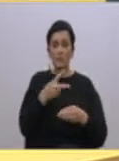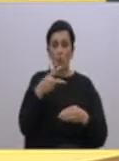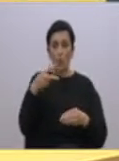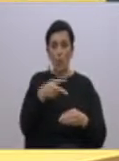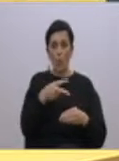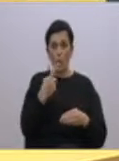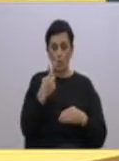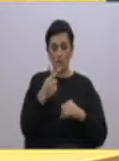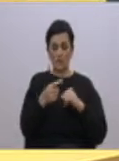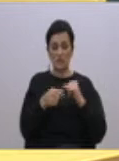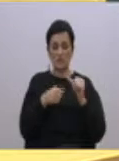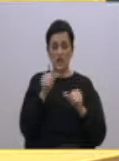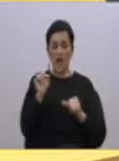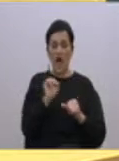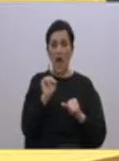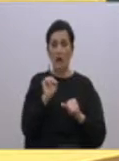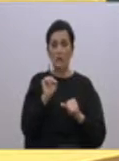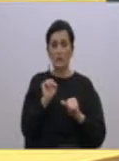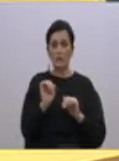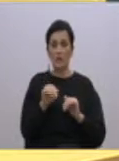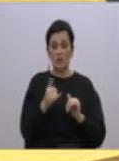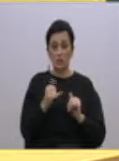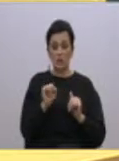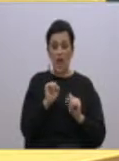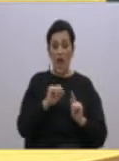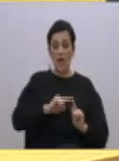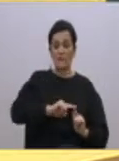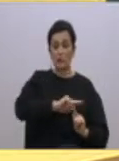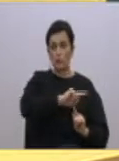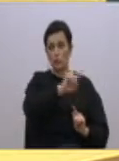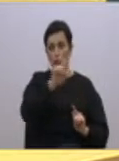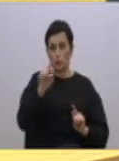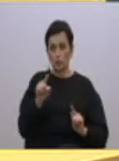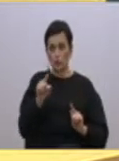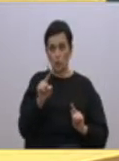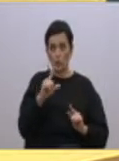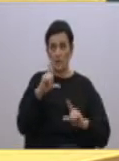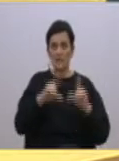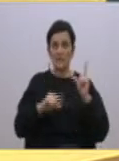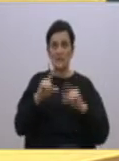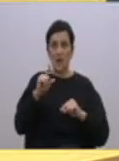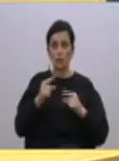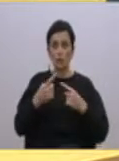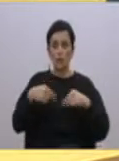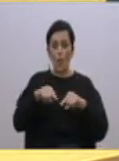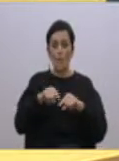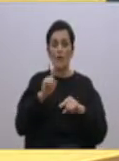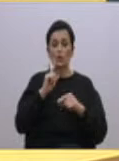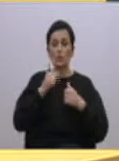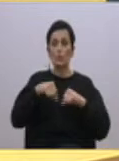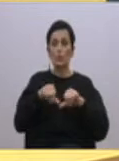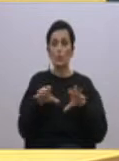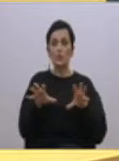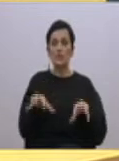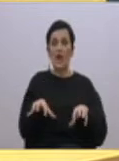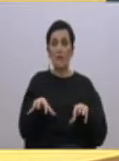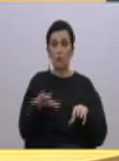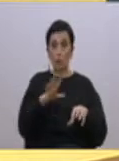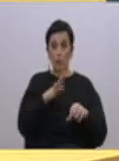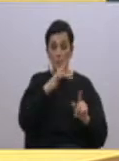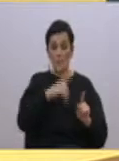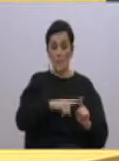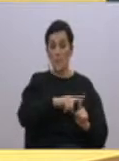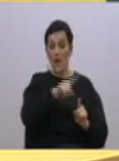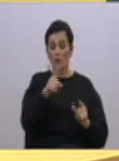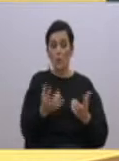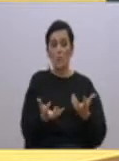2020 წლის აგვისტოდან მიმდინარე წლის აგვისტომდე გახდით სტატისტიკის კომიტეტის ბიუროს თავმჯდომარე და ამ პერიოდის განმავლობაში